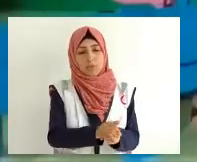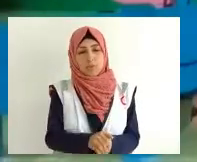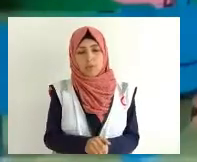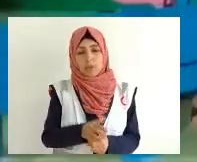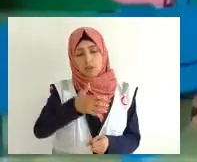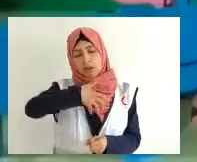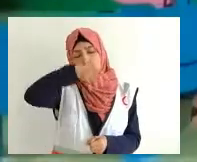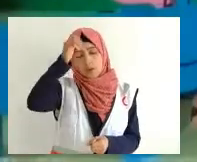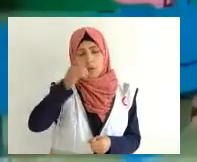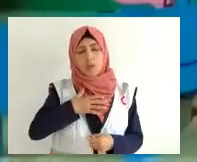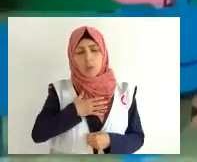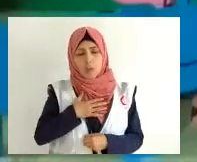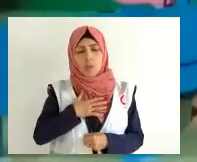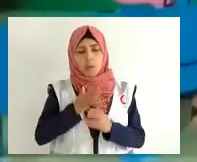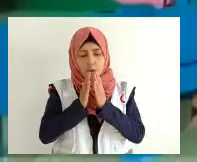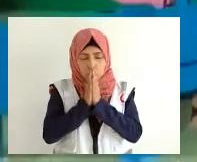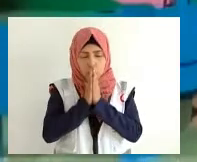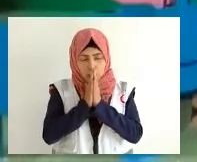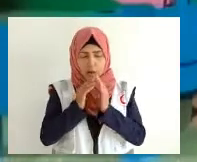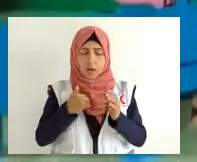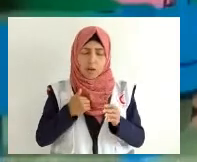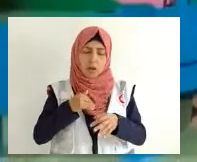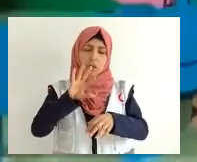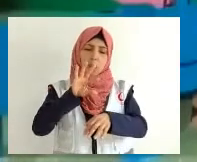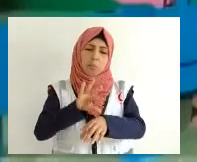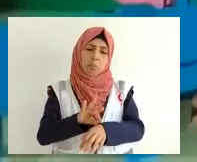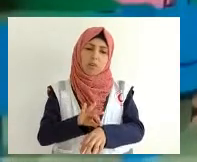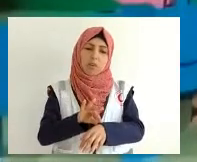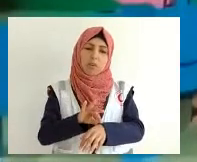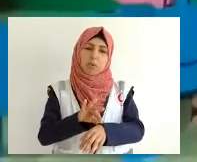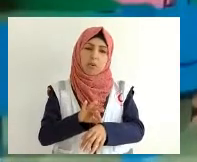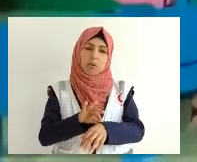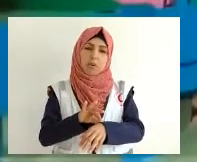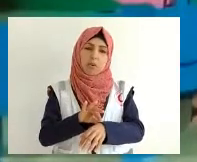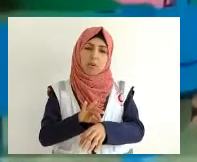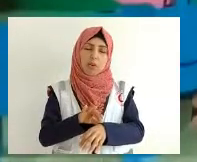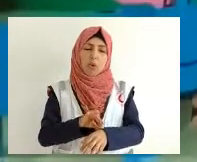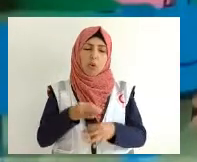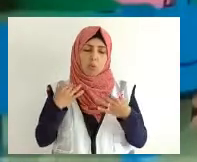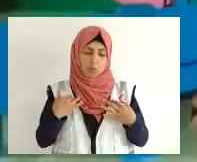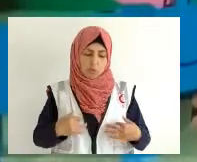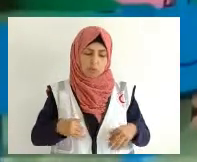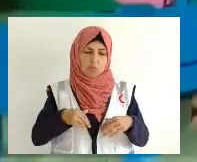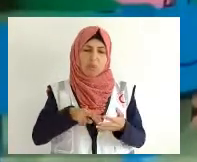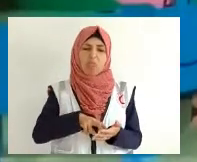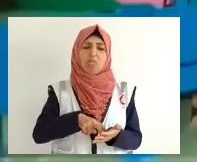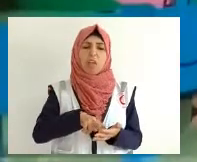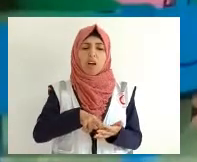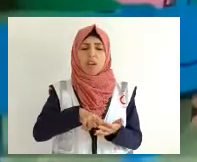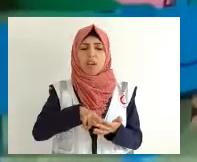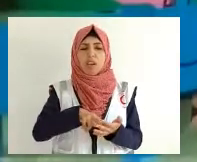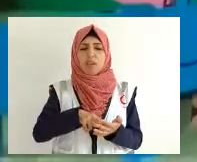رد الأسد: مريض وجسمي ضعيف،